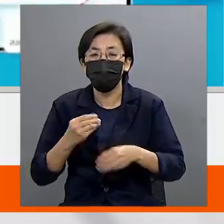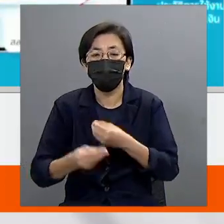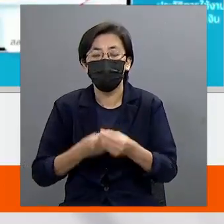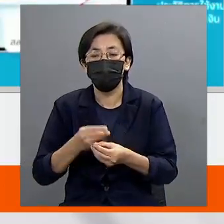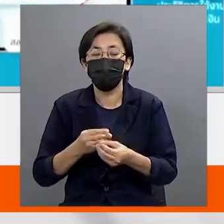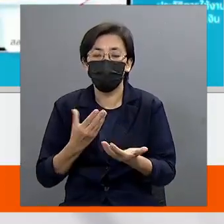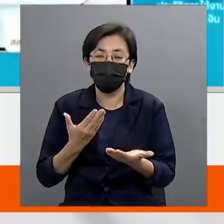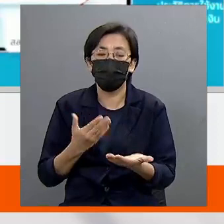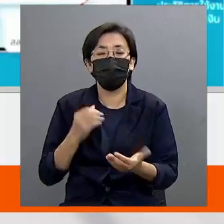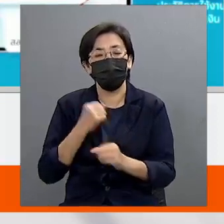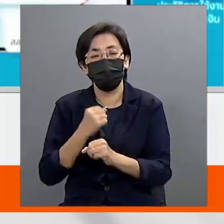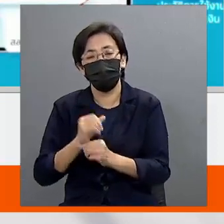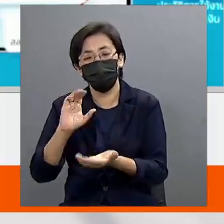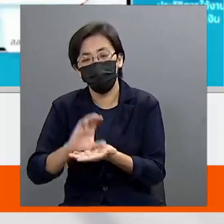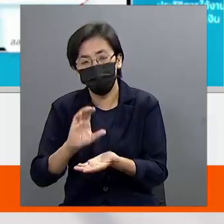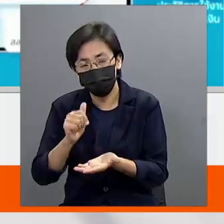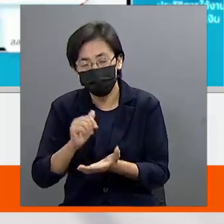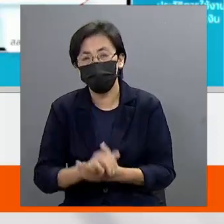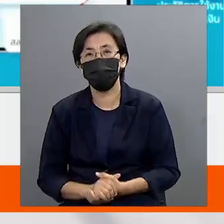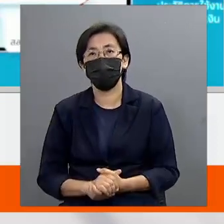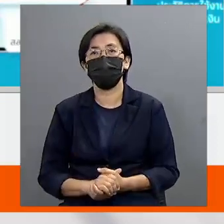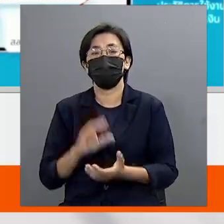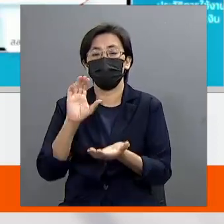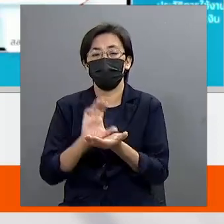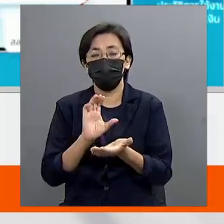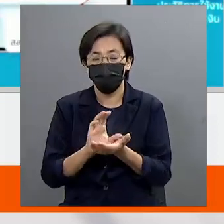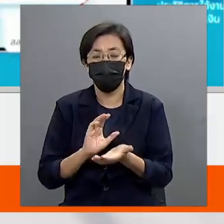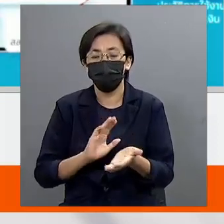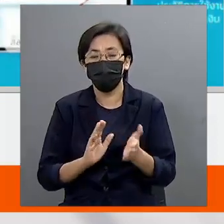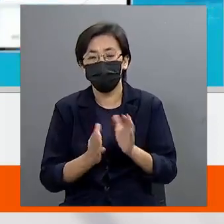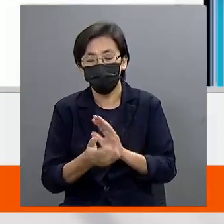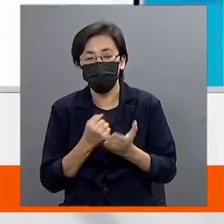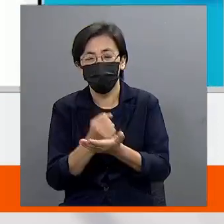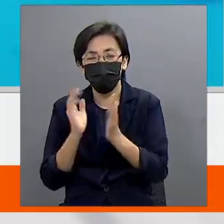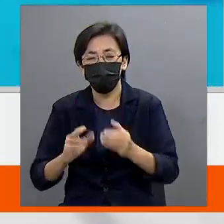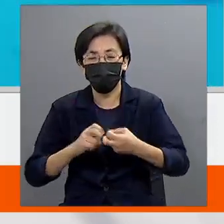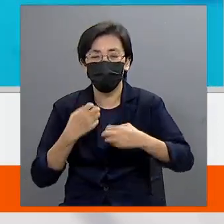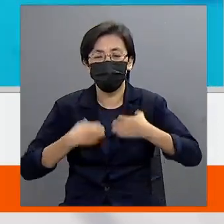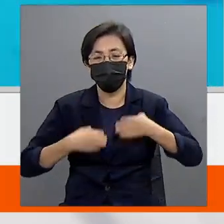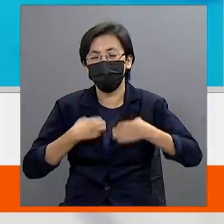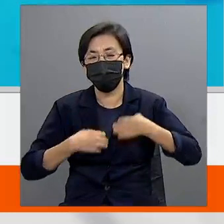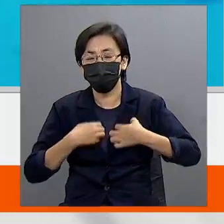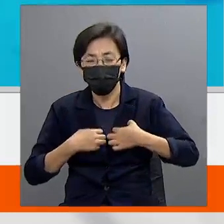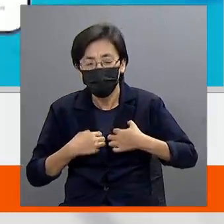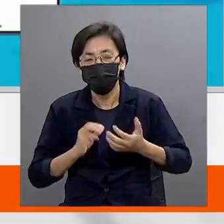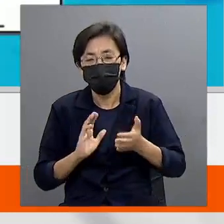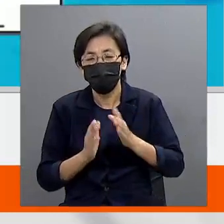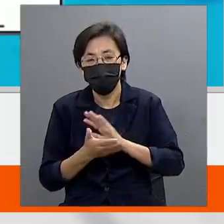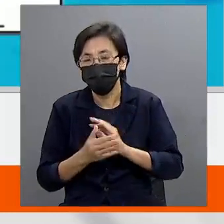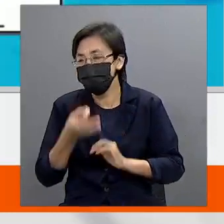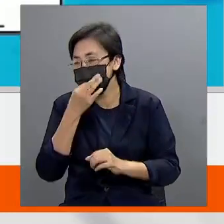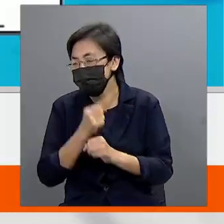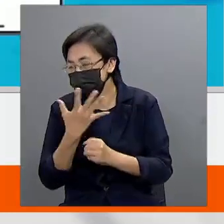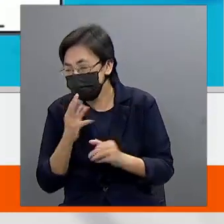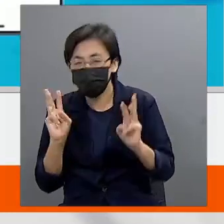รก็ได้นะครับเพื่อจะมาเป็นช่วงเปลี่ยนผ่านเยียวยาคนที่กำลังอยู่เลยว่าระยะที่จะต้องไม่มีงานทำไม่มีรายได้แล้วห